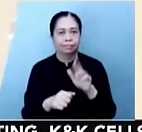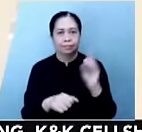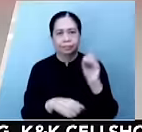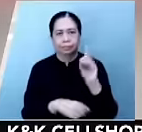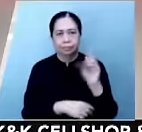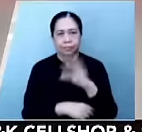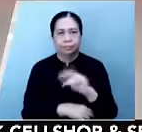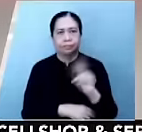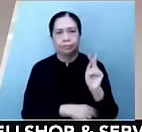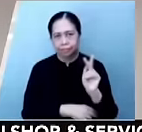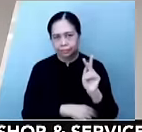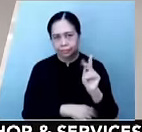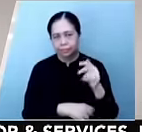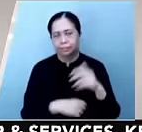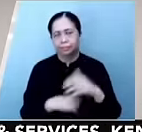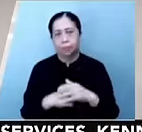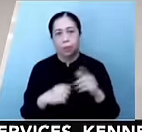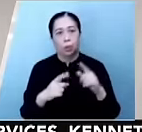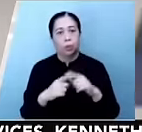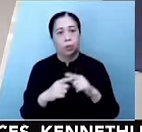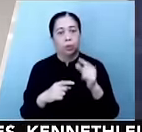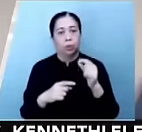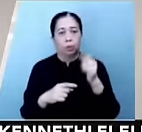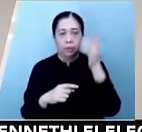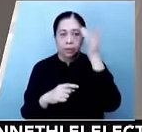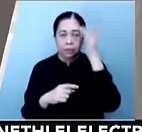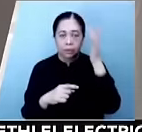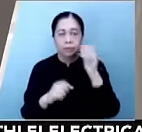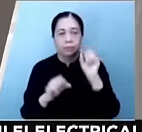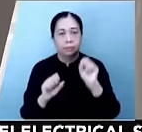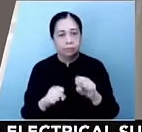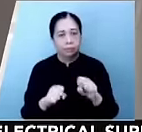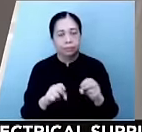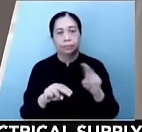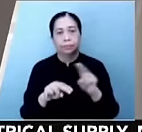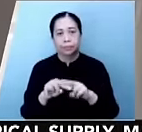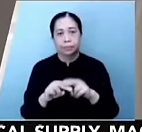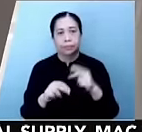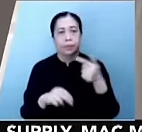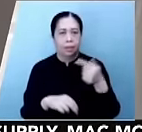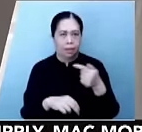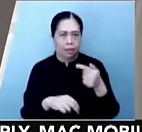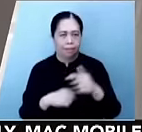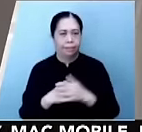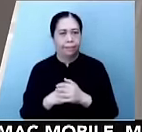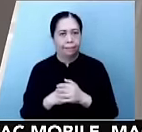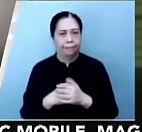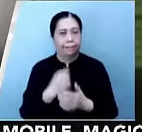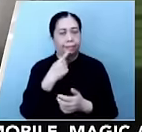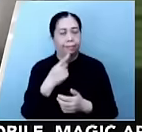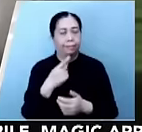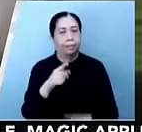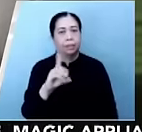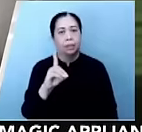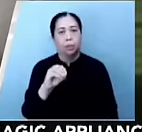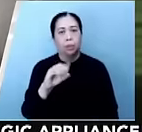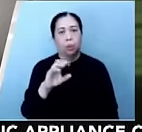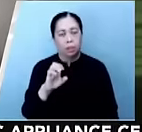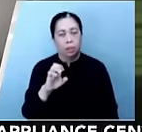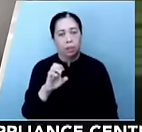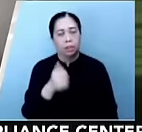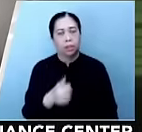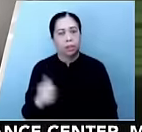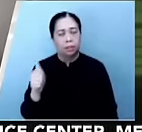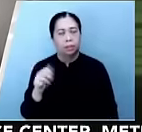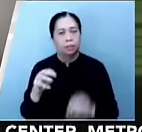kerosene. Hanggang 20 sentimo naman ang posibleng taas presyo sa gasolina. Ayon po kay Department of Energy Oil Industry